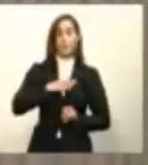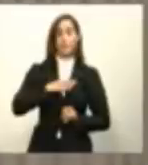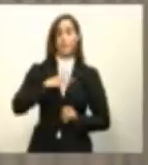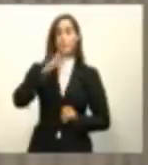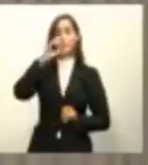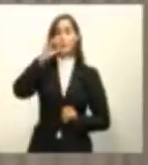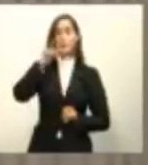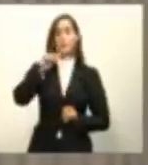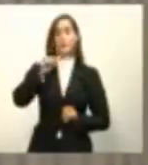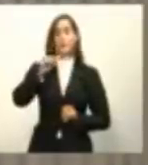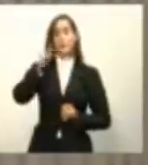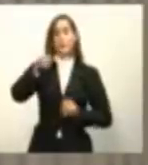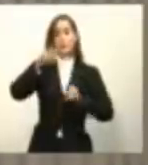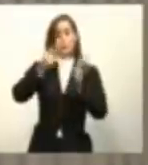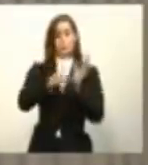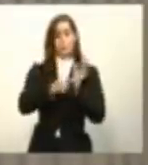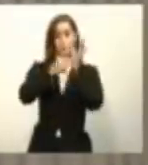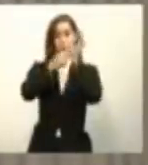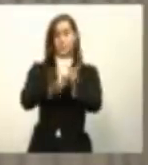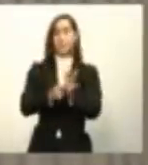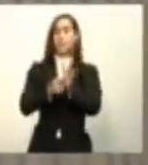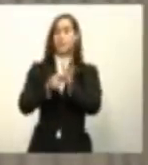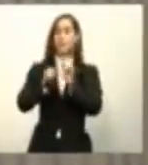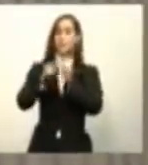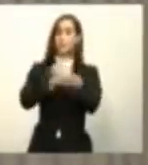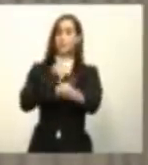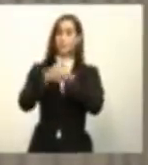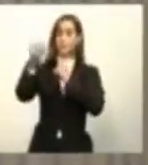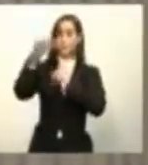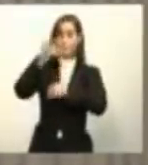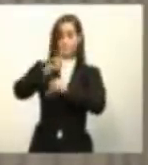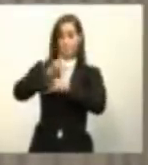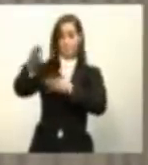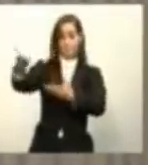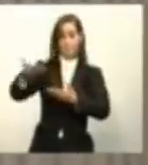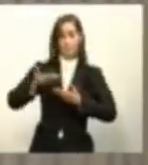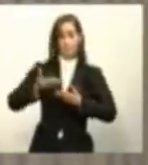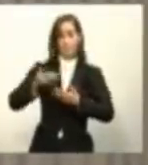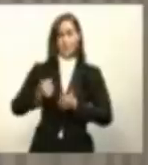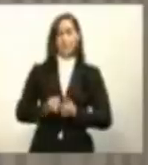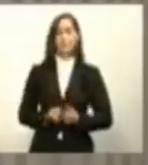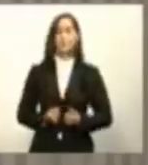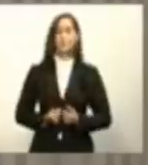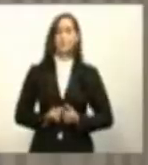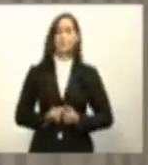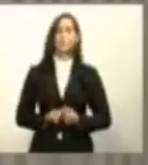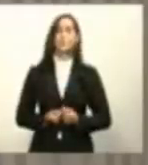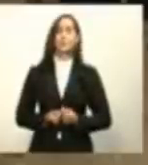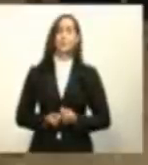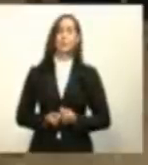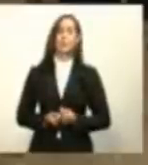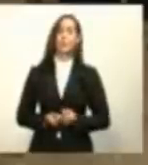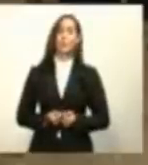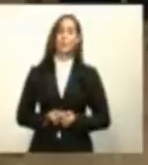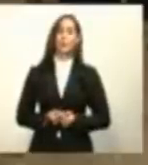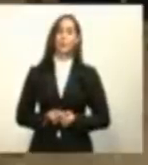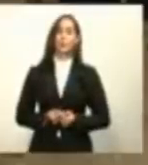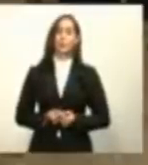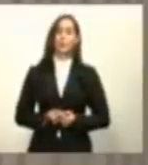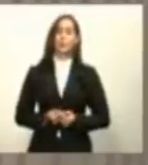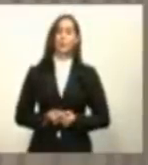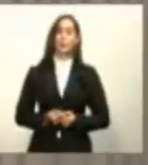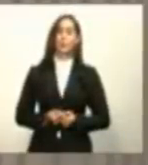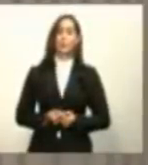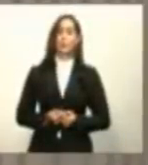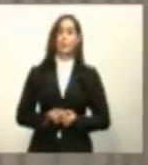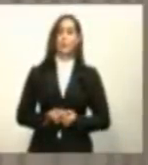travail pour comment et pour capable éviter moun couper pied bois non même sans tout yon autre bagay qui ont été